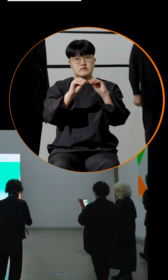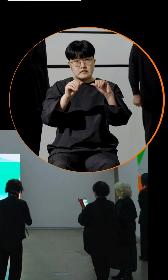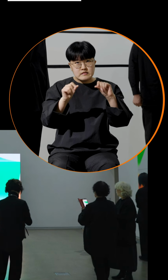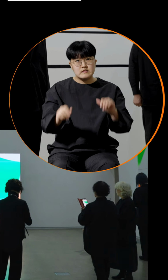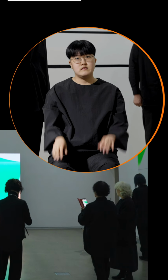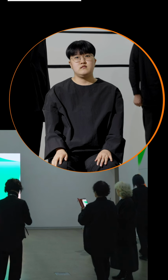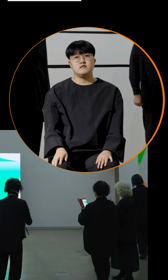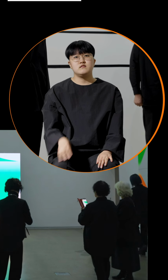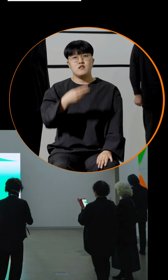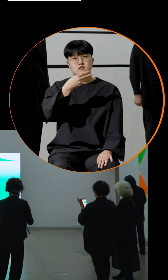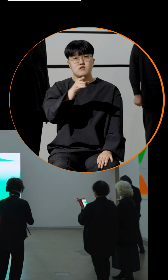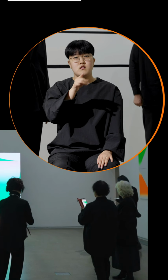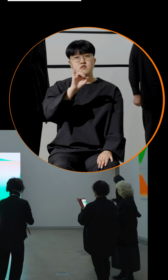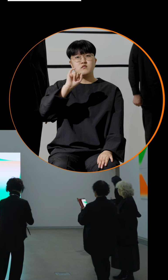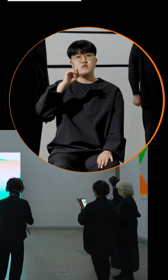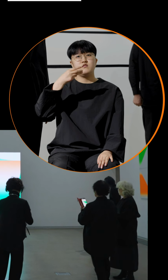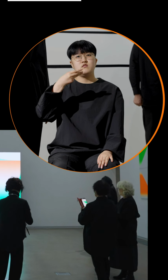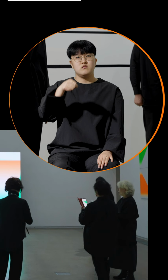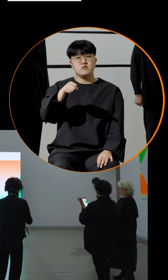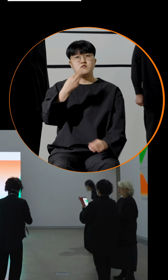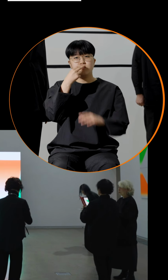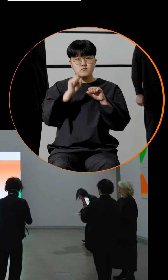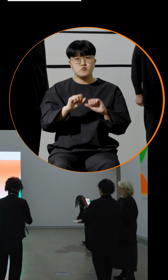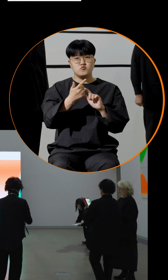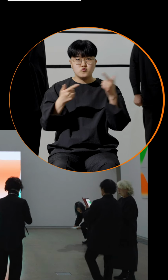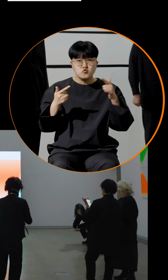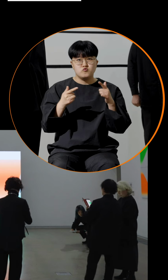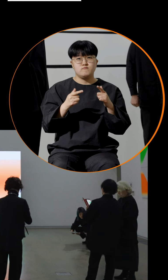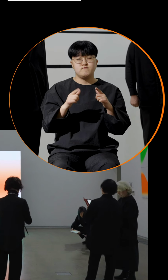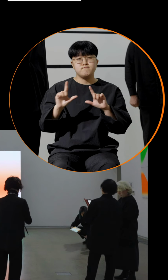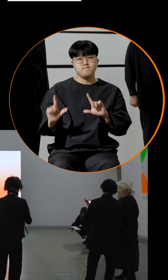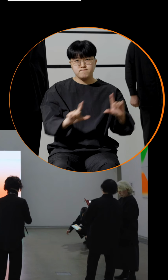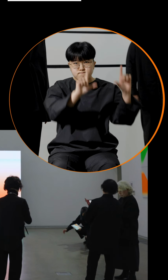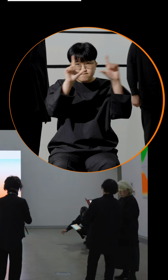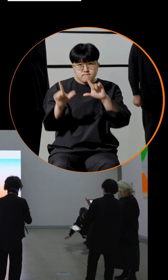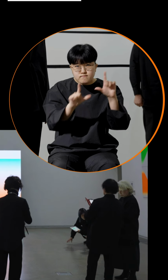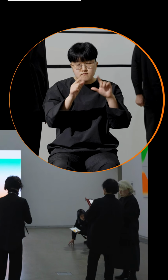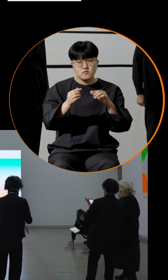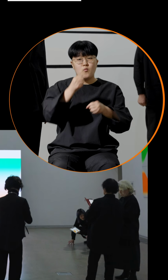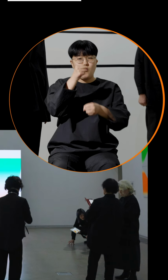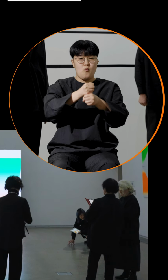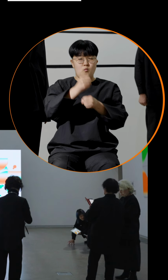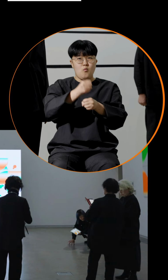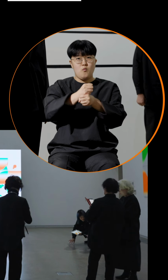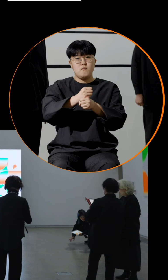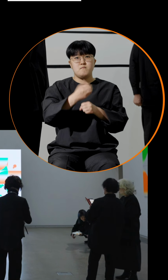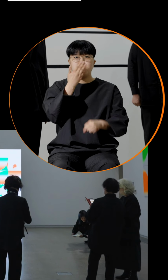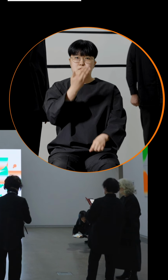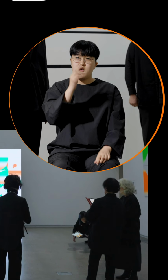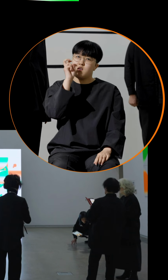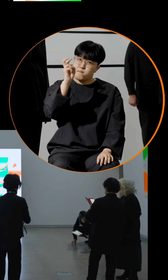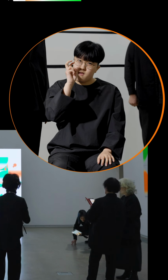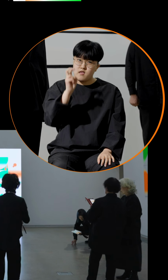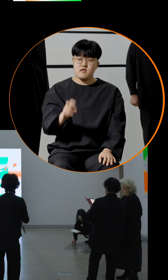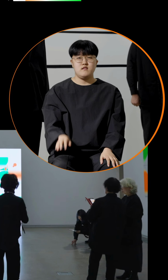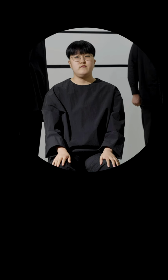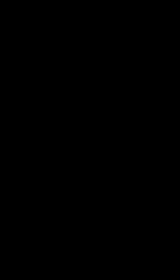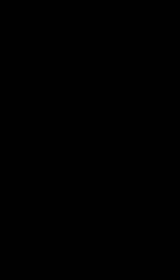그리고 데이터 생물들로 구성된 공간으로 존재하게 될 것이라고 생각합니다.